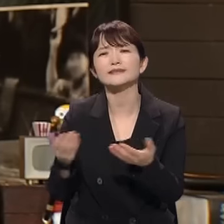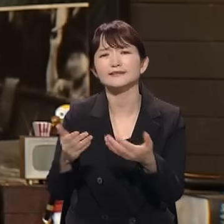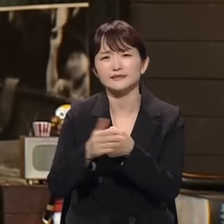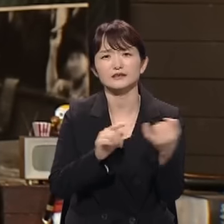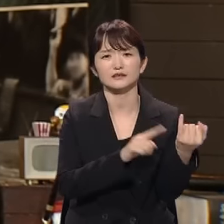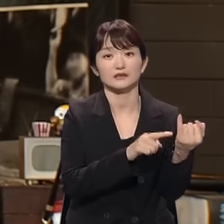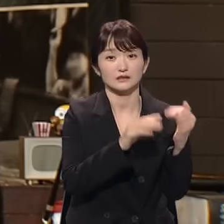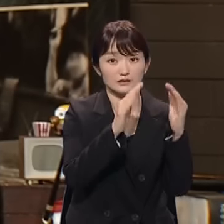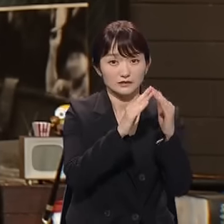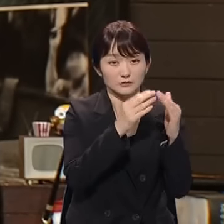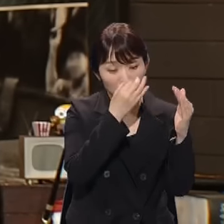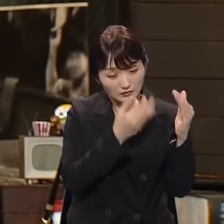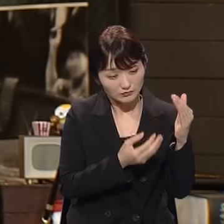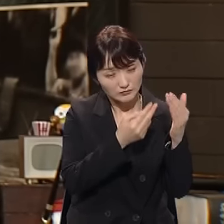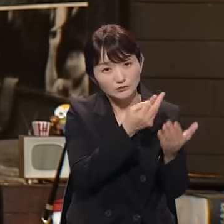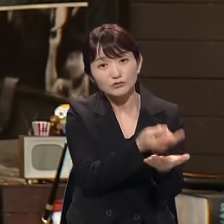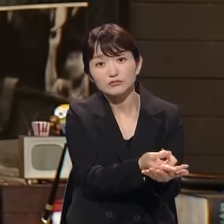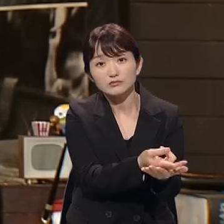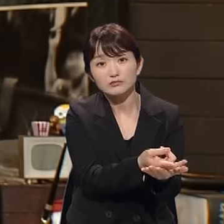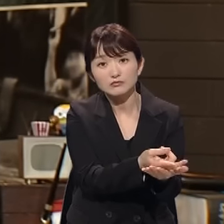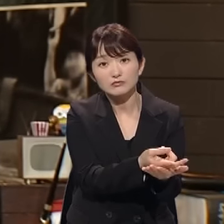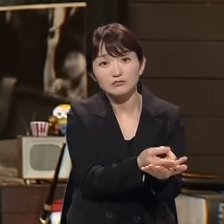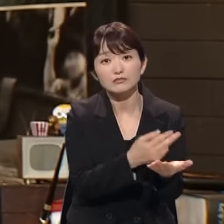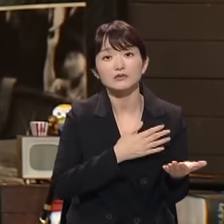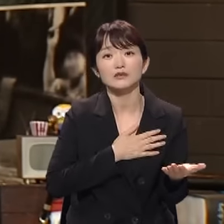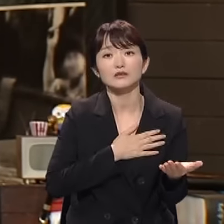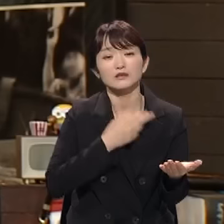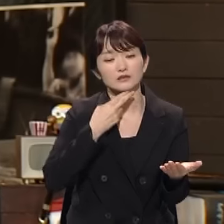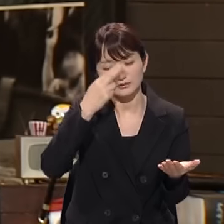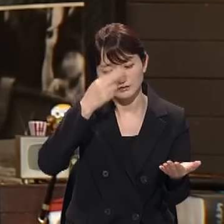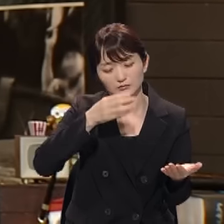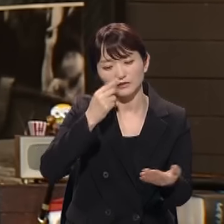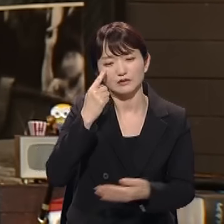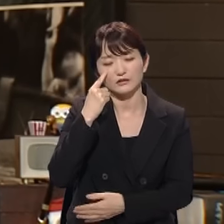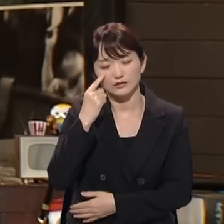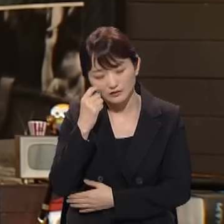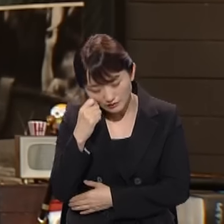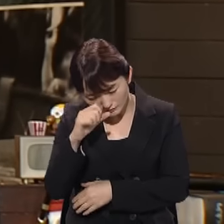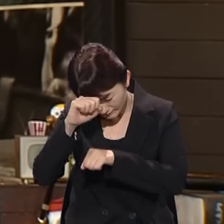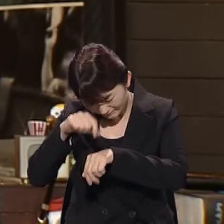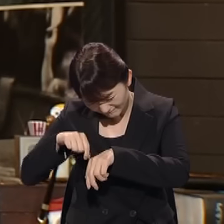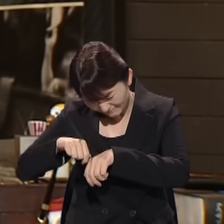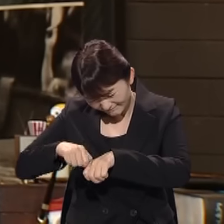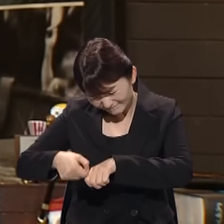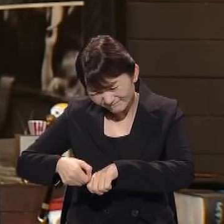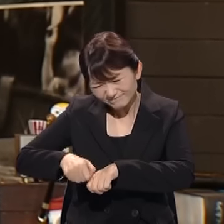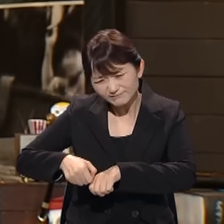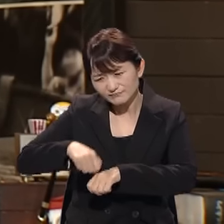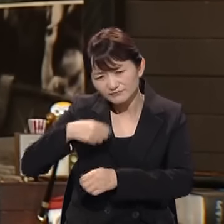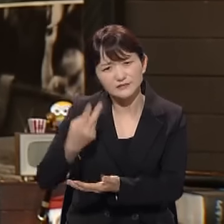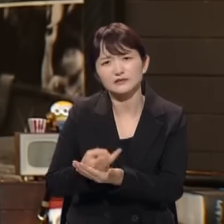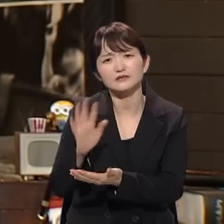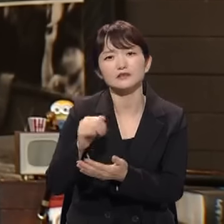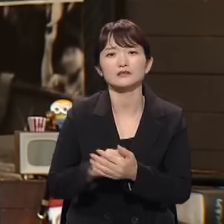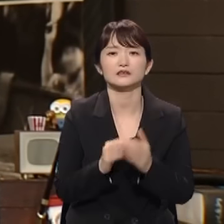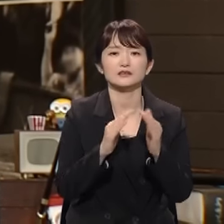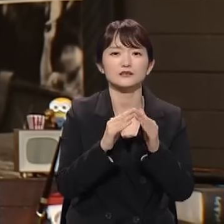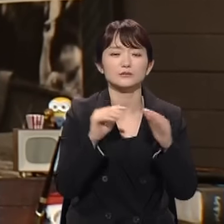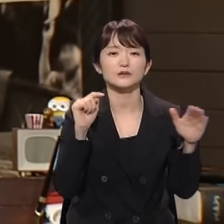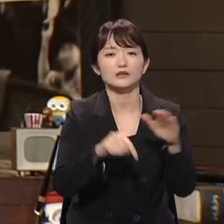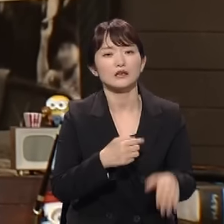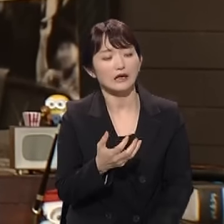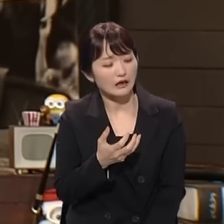집에서 힘들면 눕잖아? 어? 그지? 난 술 먹다 졸음 쏟아지면 허벅지 막 꼬집어. 안 쓰러지려고. 집에서라도 좀